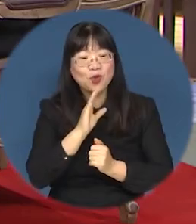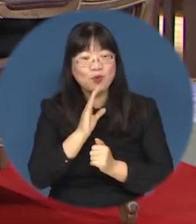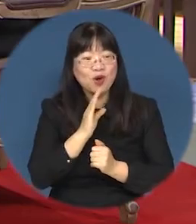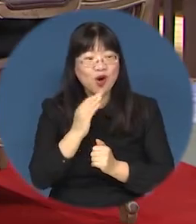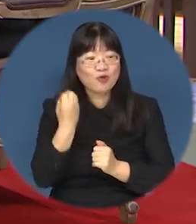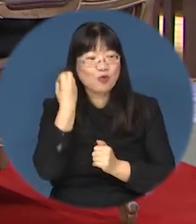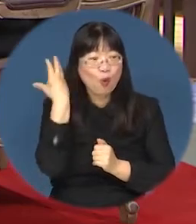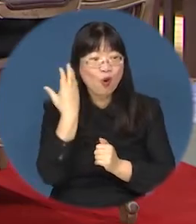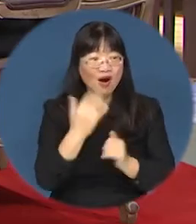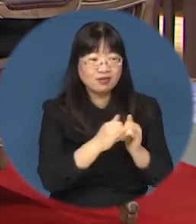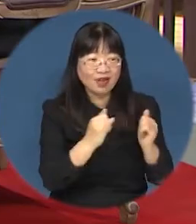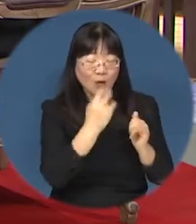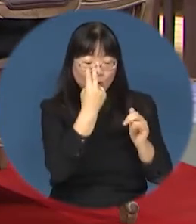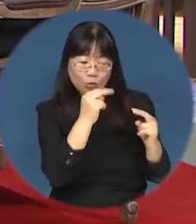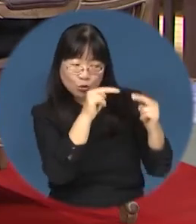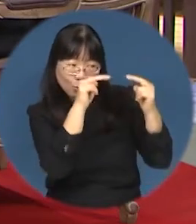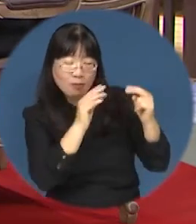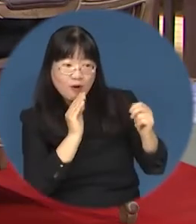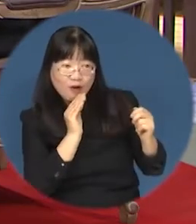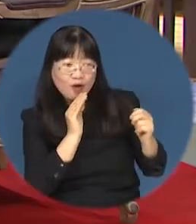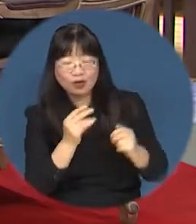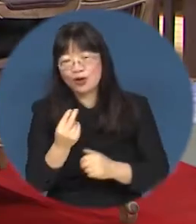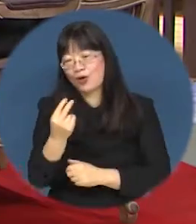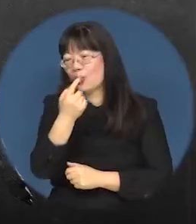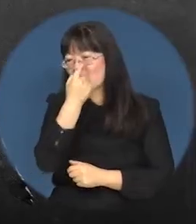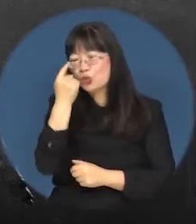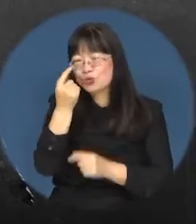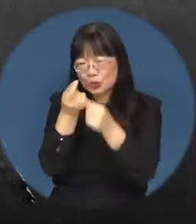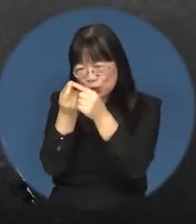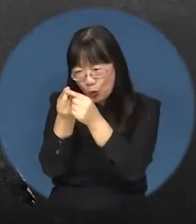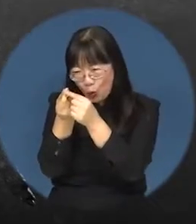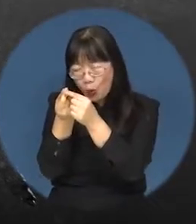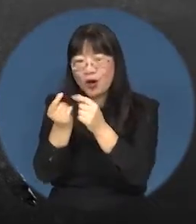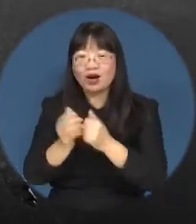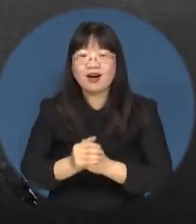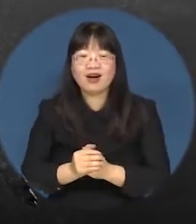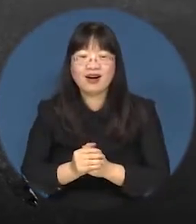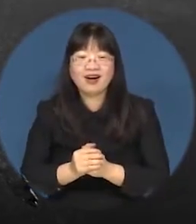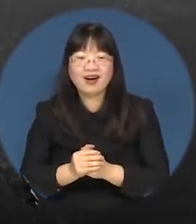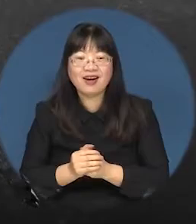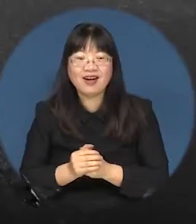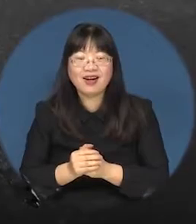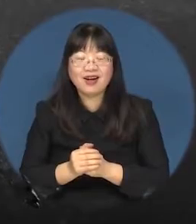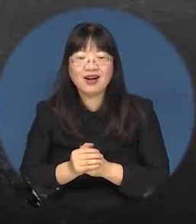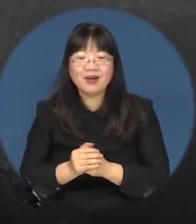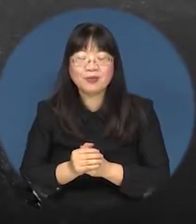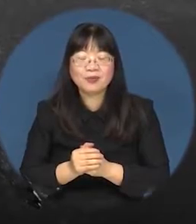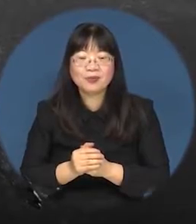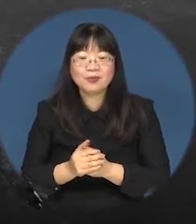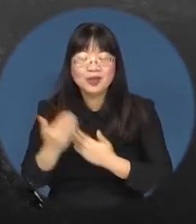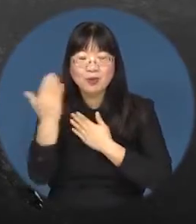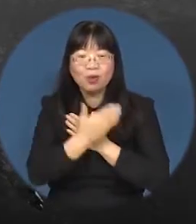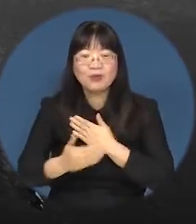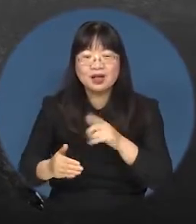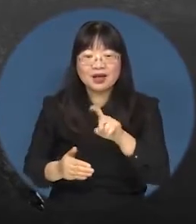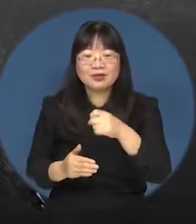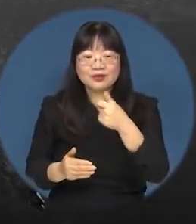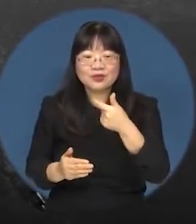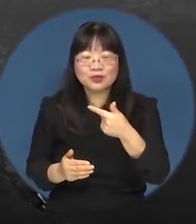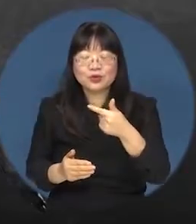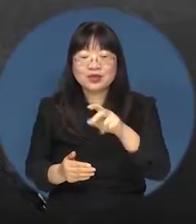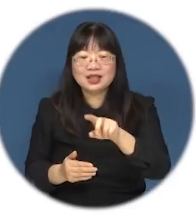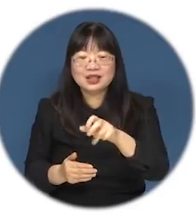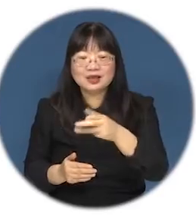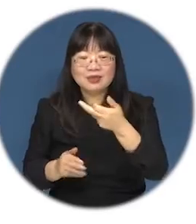눈을 마주쳐요? 네. 눈이 굉장히 작습니다. 아유, 18m짜리. 예, 몸이 16m,